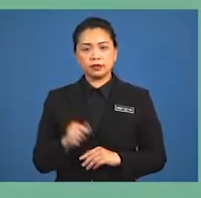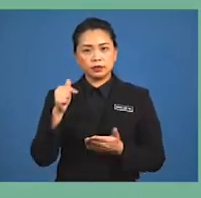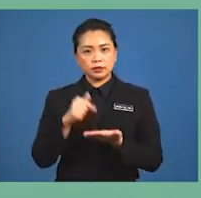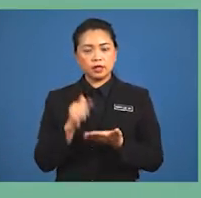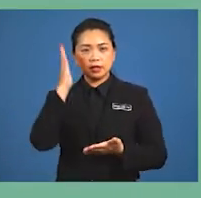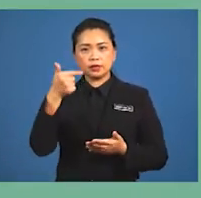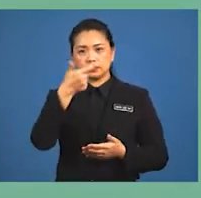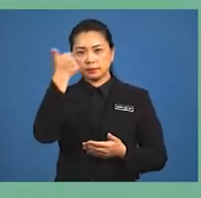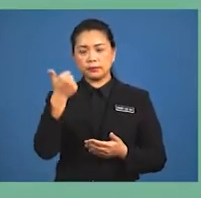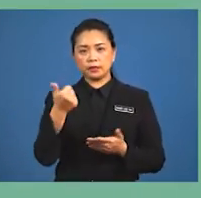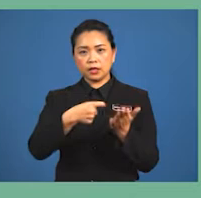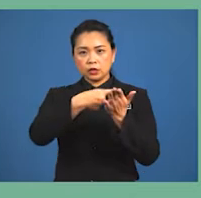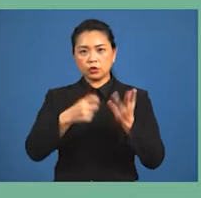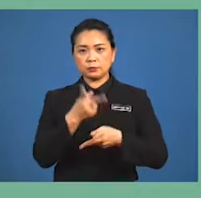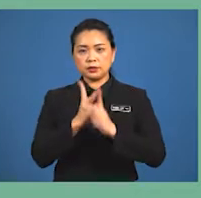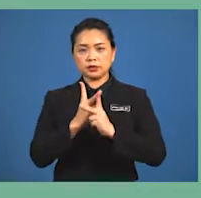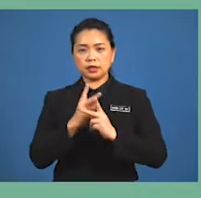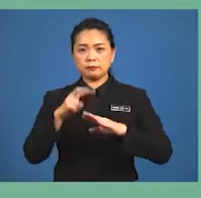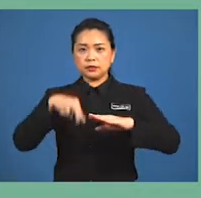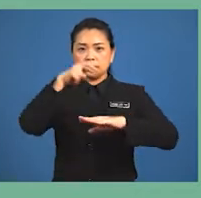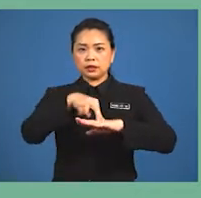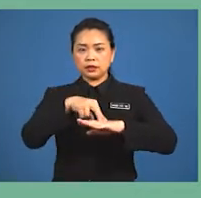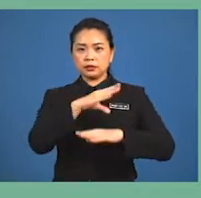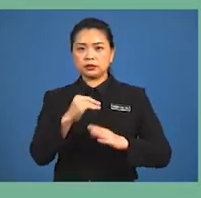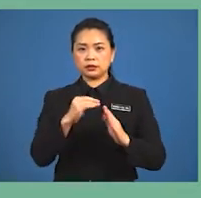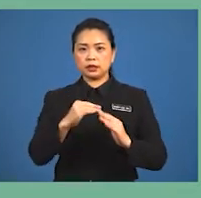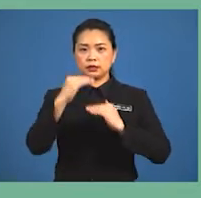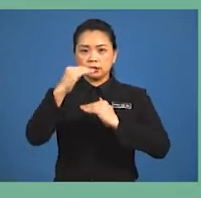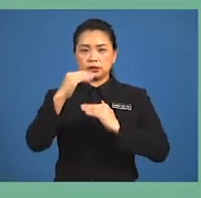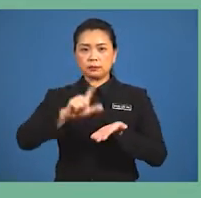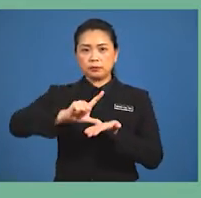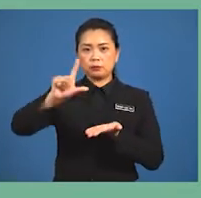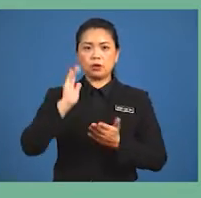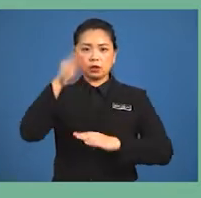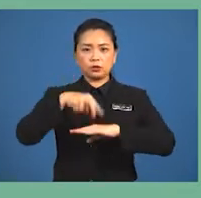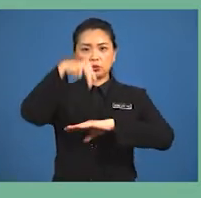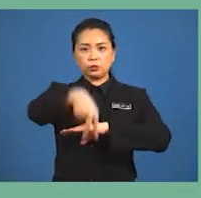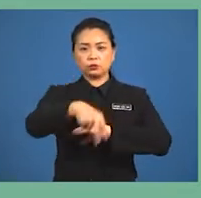juga akan menyebabkan kos pinjaman meningkat dan tingkat pelaburan menurun.